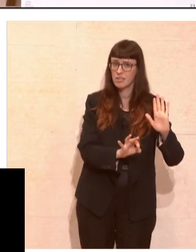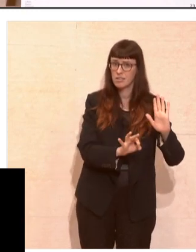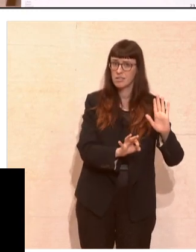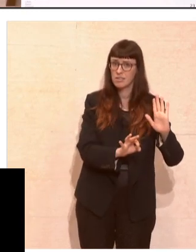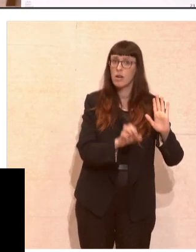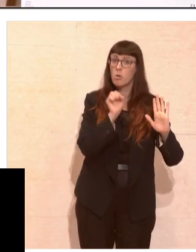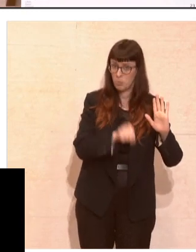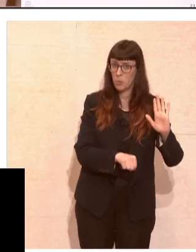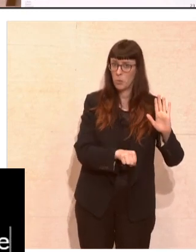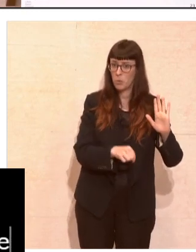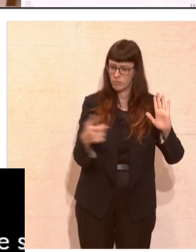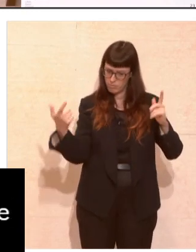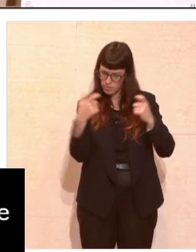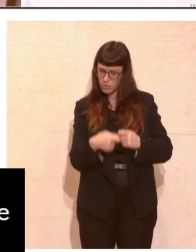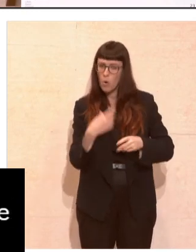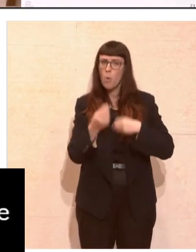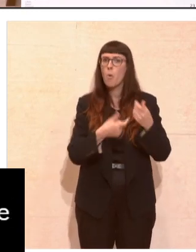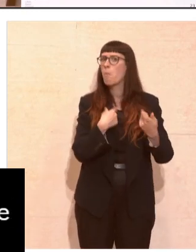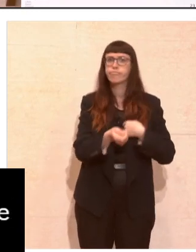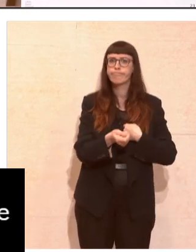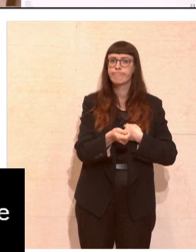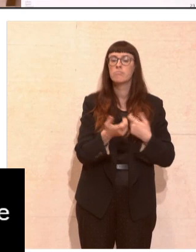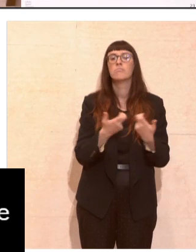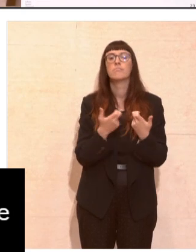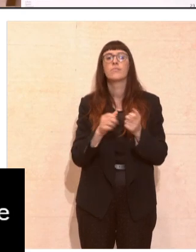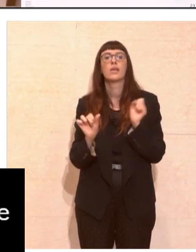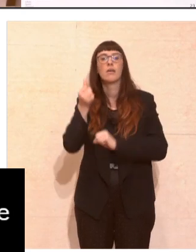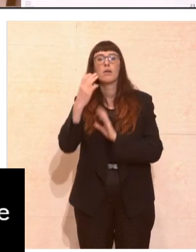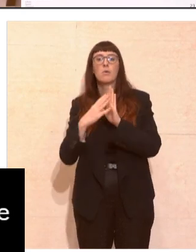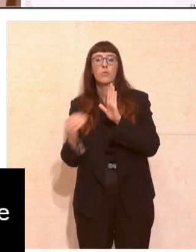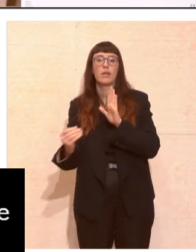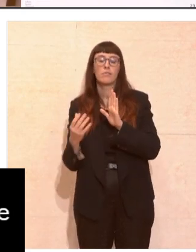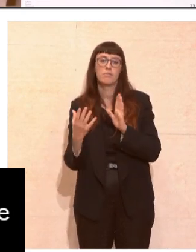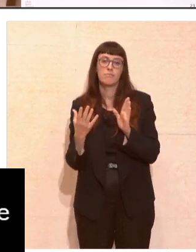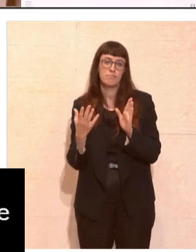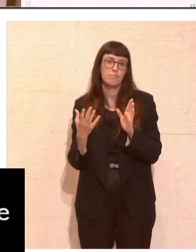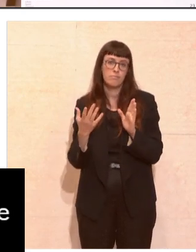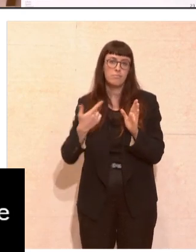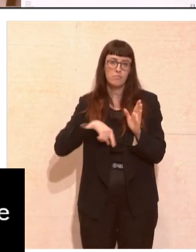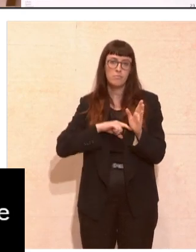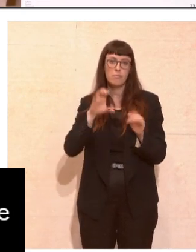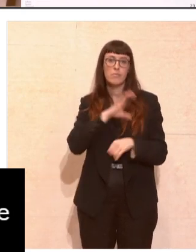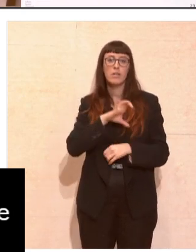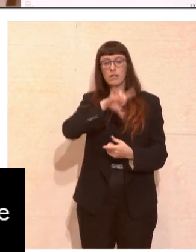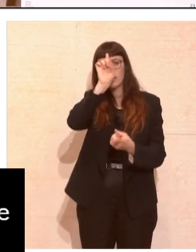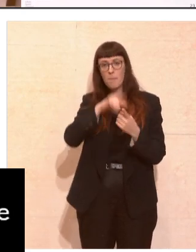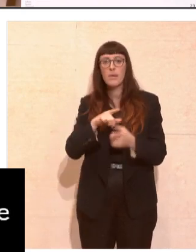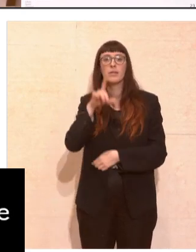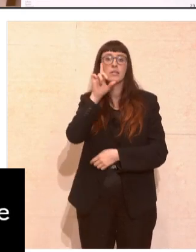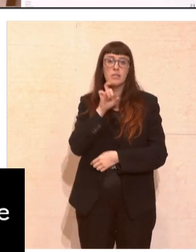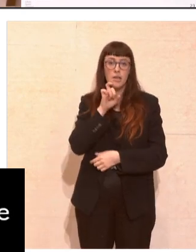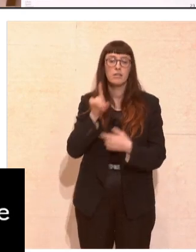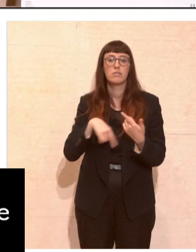associée à la variable qu'on discute. Donc, notre premier modèle était associé au sexe. Évidemment, on a ajusté sur le sexe de l'enfant, le